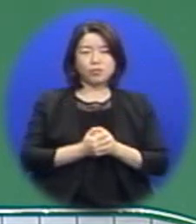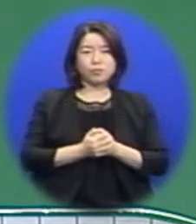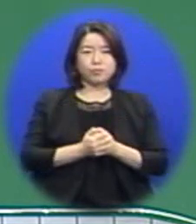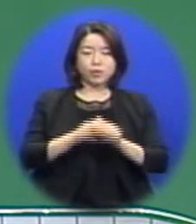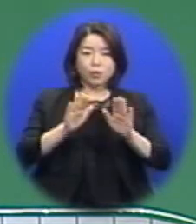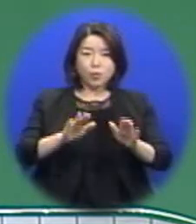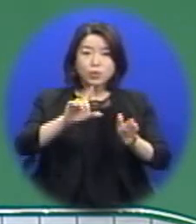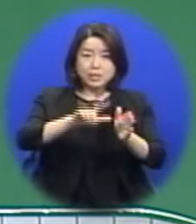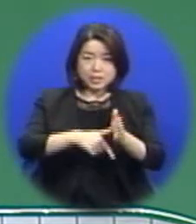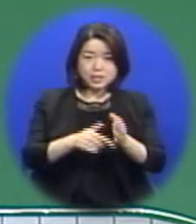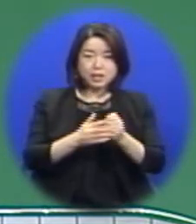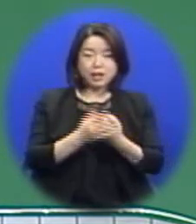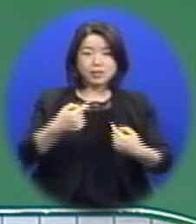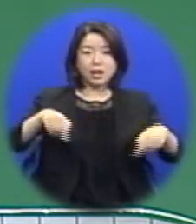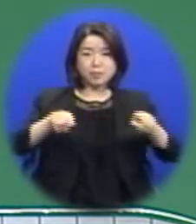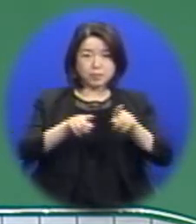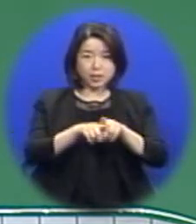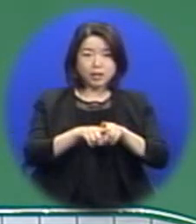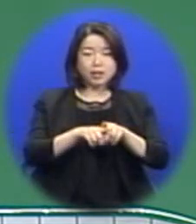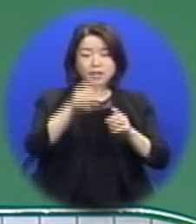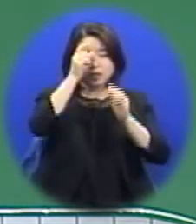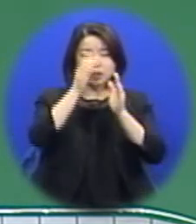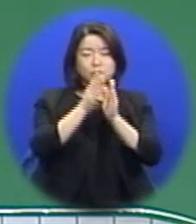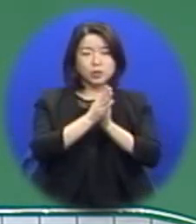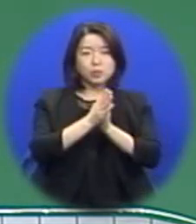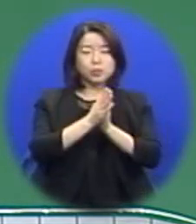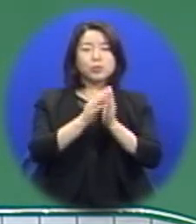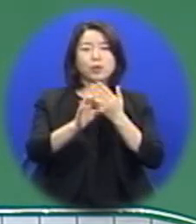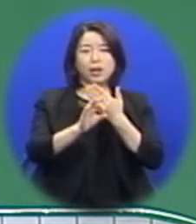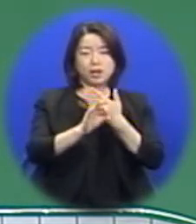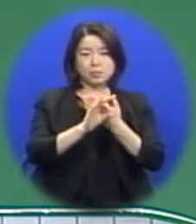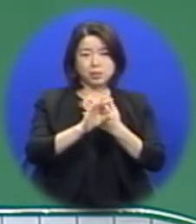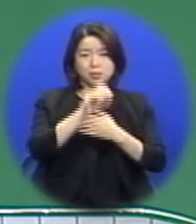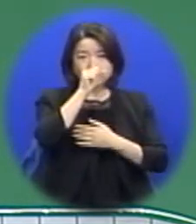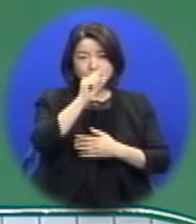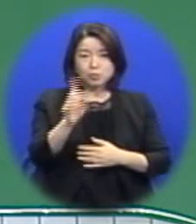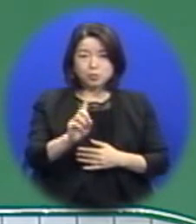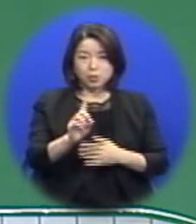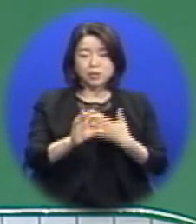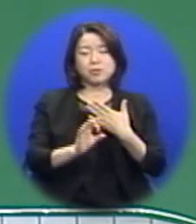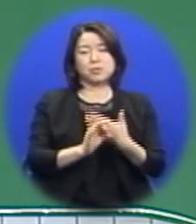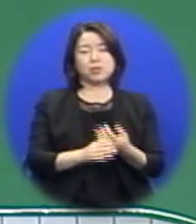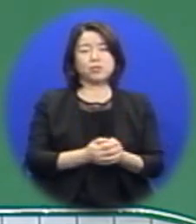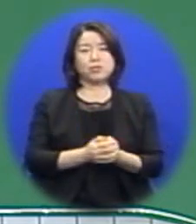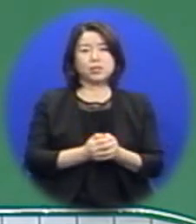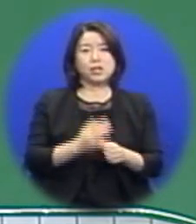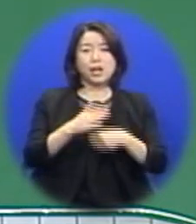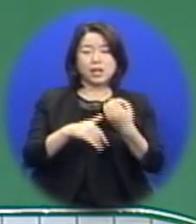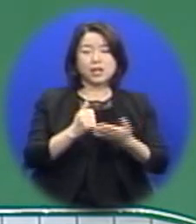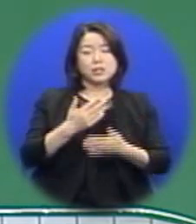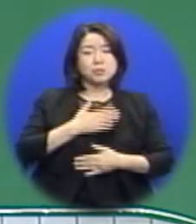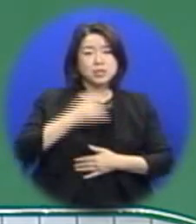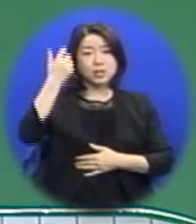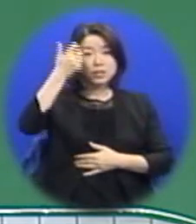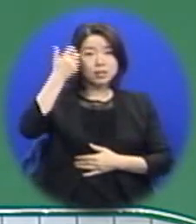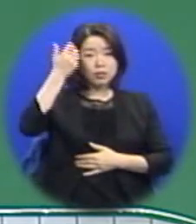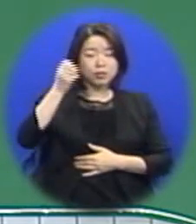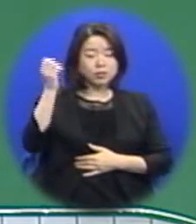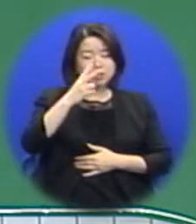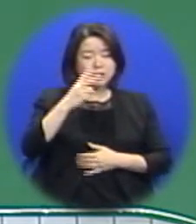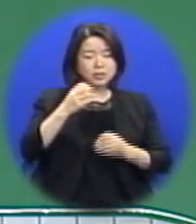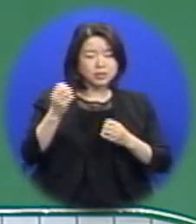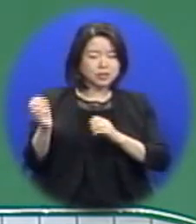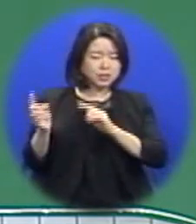시간 우리가 함께 기도했으면 하는 것은 하나님 제 영혼을 다시 소생시켜